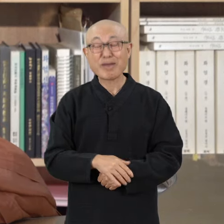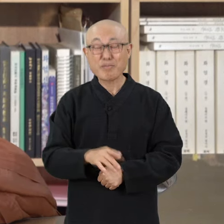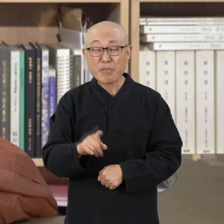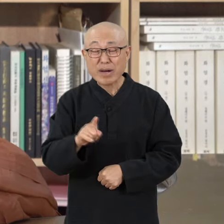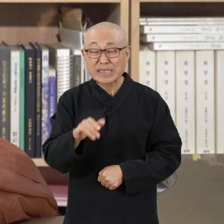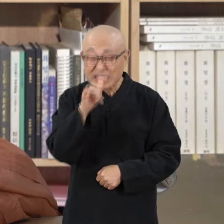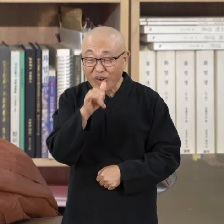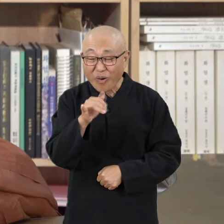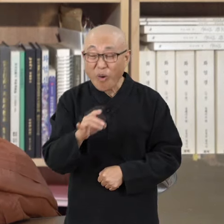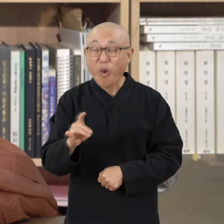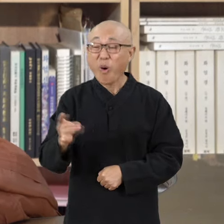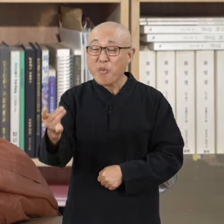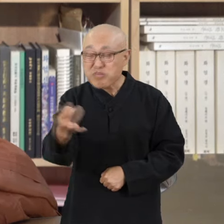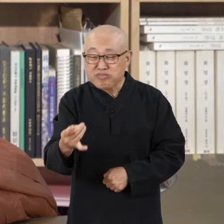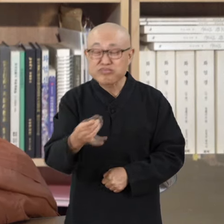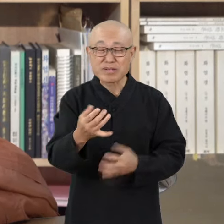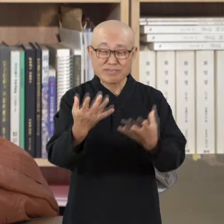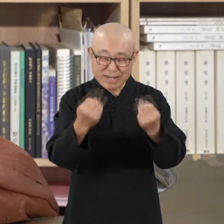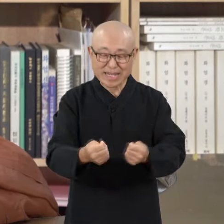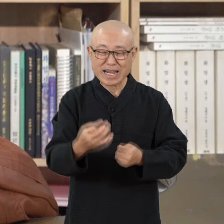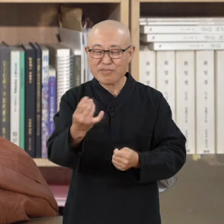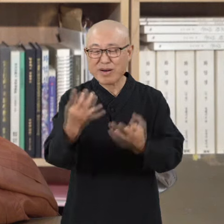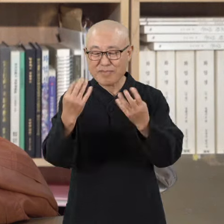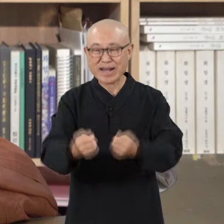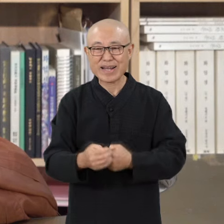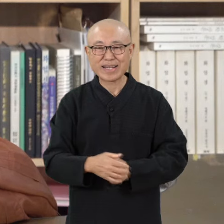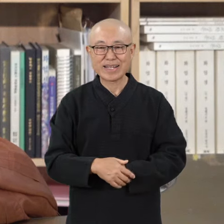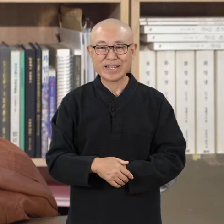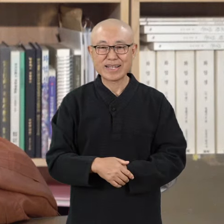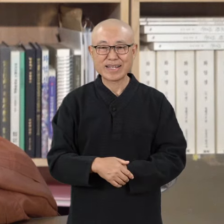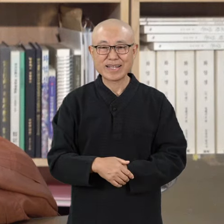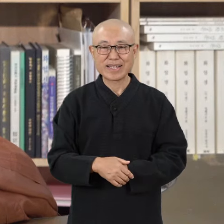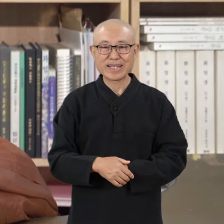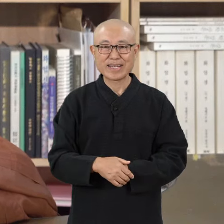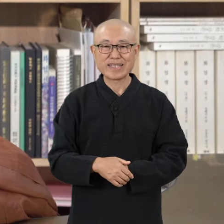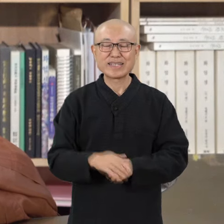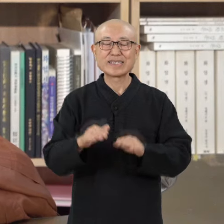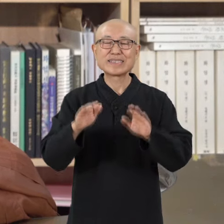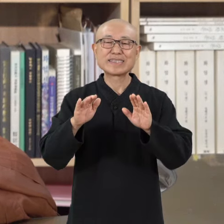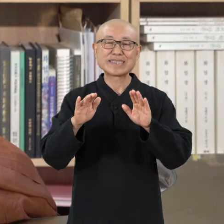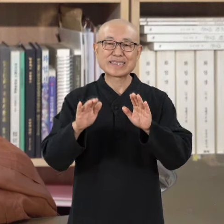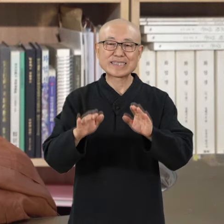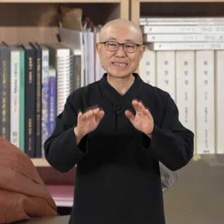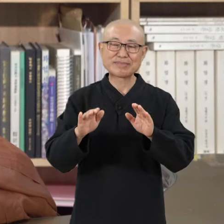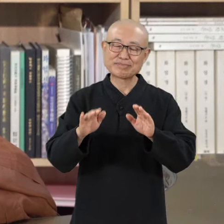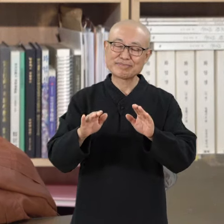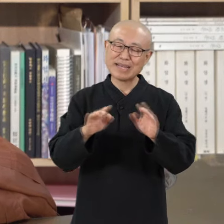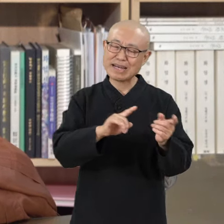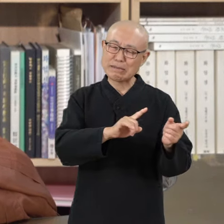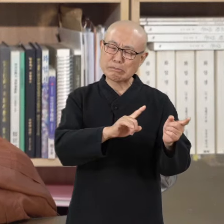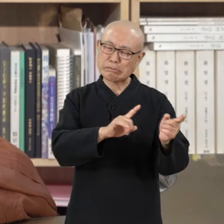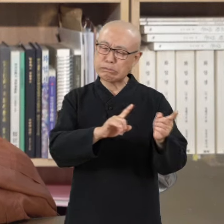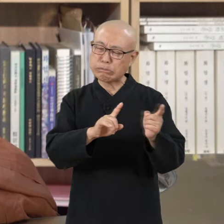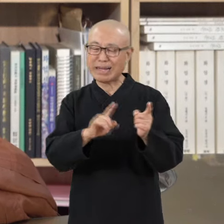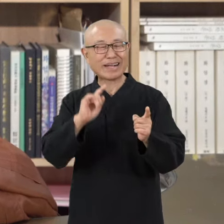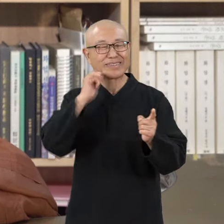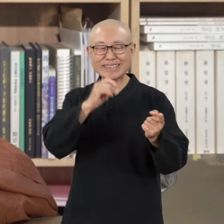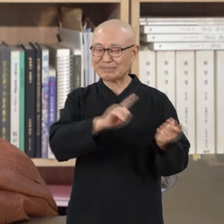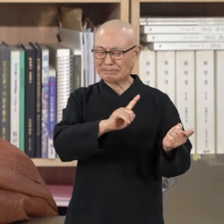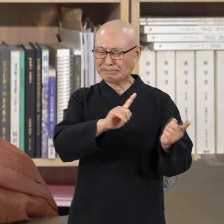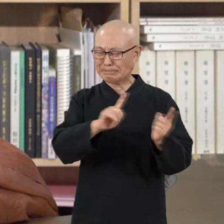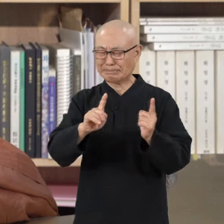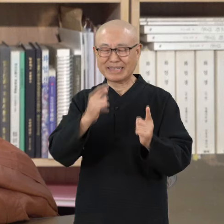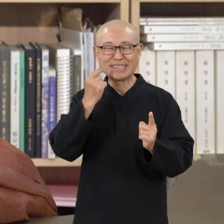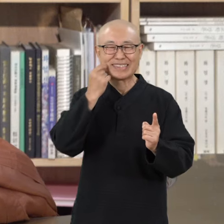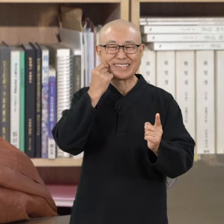천차만별한. 이로 이제는 가닥이 너무 많아서 이렇게 바로잡을 수도 없는. 천 년이 넘는